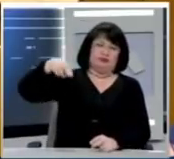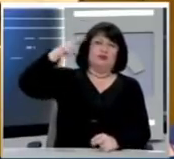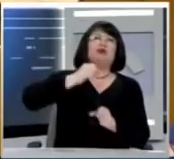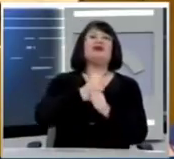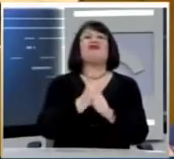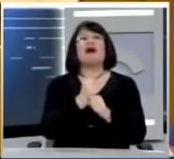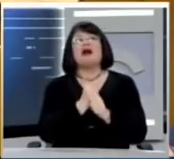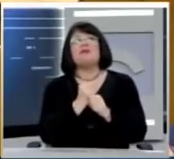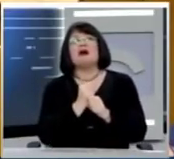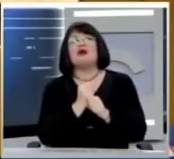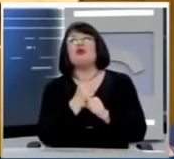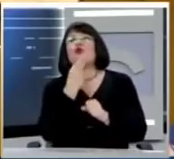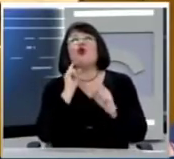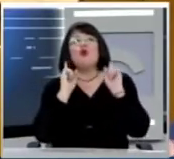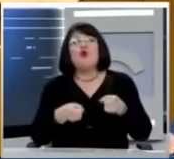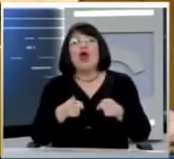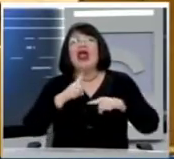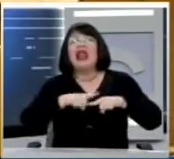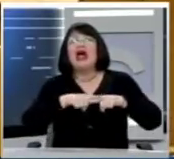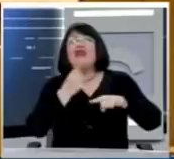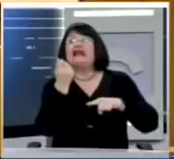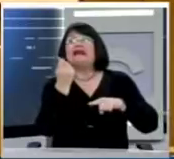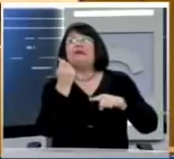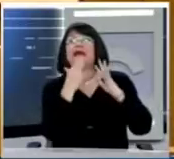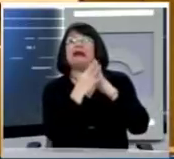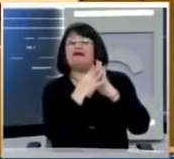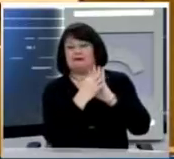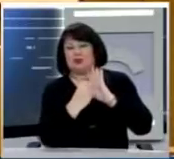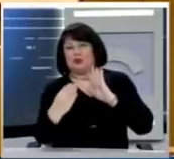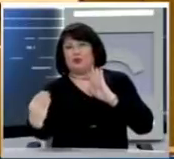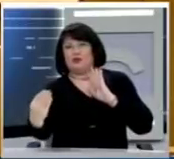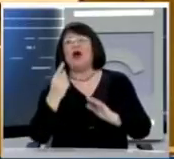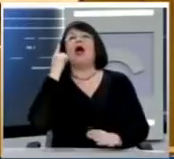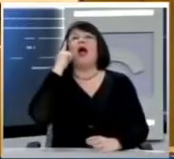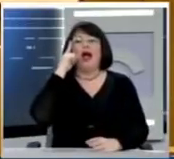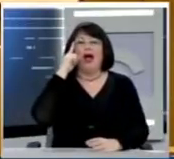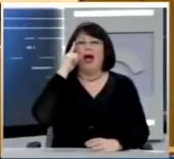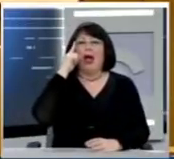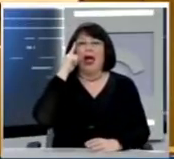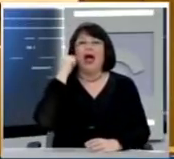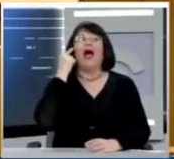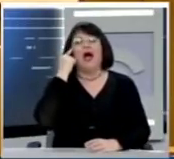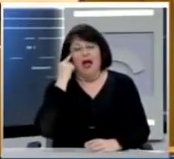Γιατί διάλεξαν τη δική μας χώρα? Προφανώς επειδή υπήρχε στην Ελλάδα γόνιμο